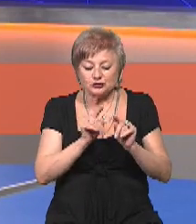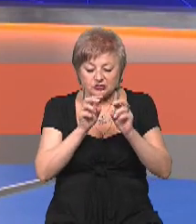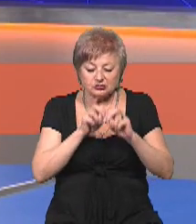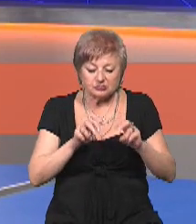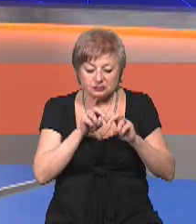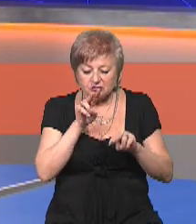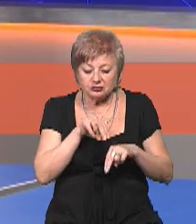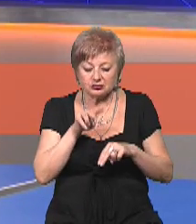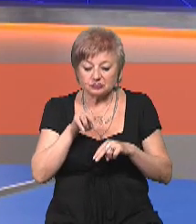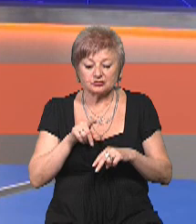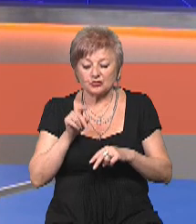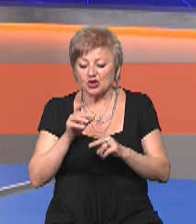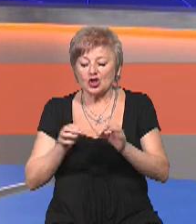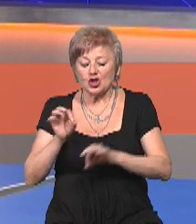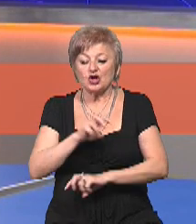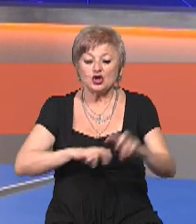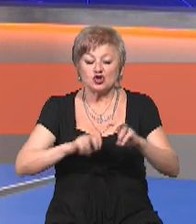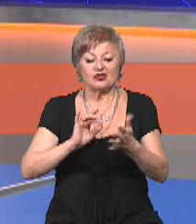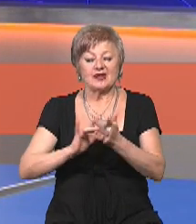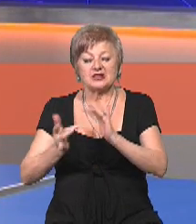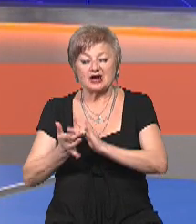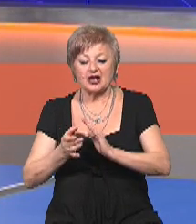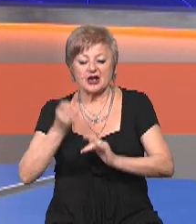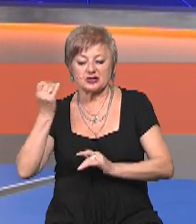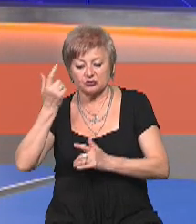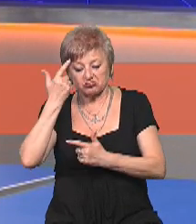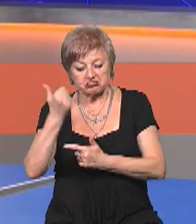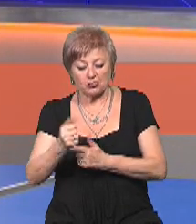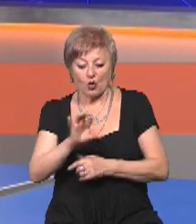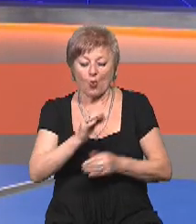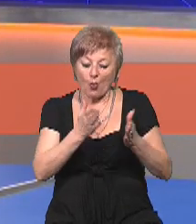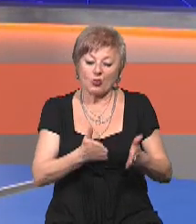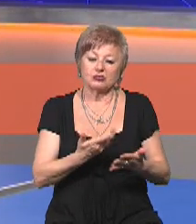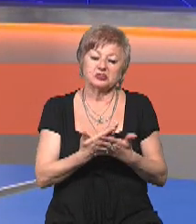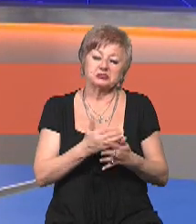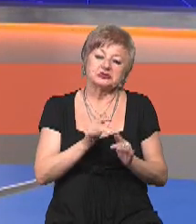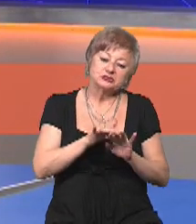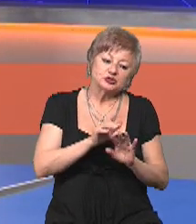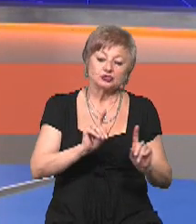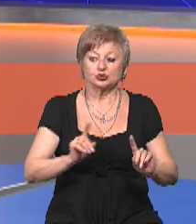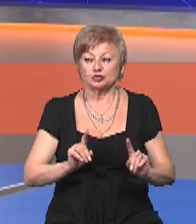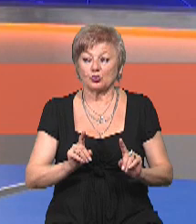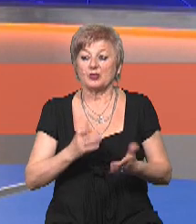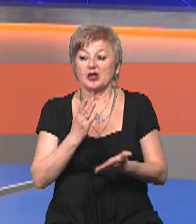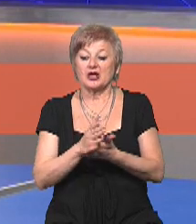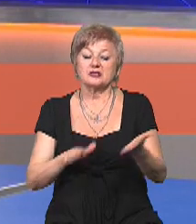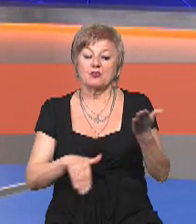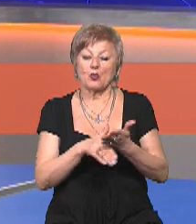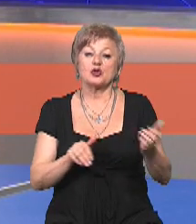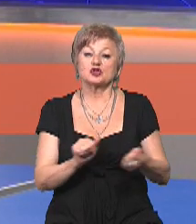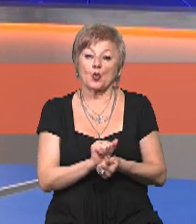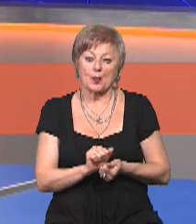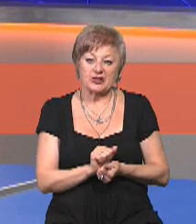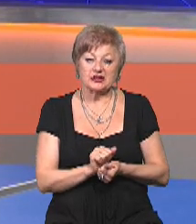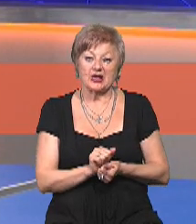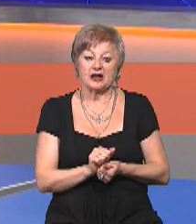можуть знайти інформацію про неї в інтернеті, тоді можуть її з допоміжних матеріалів зробити